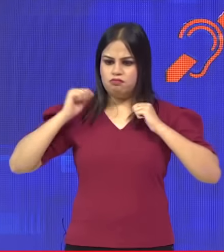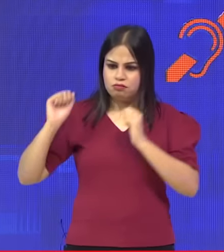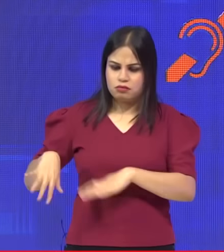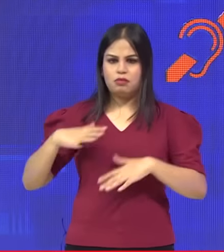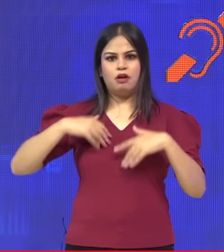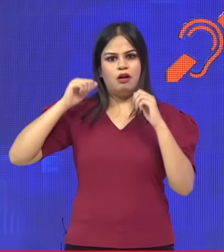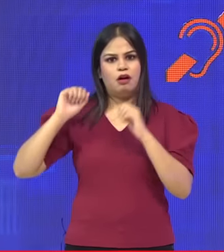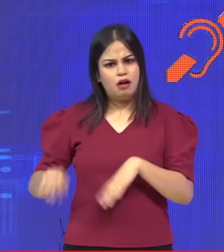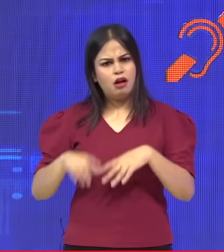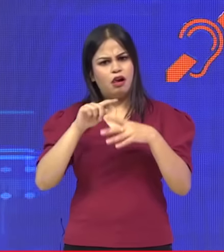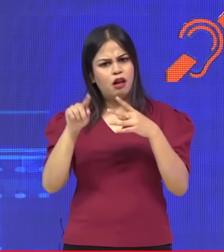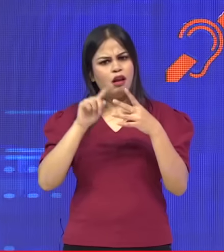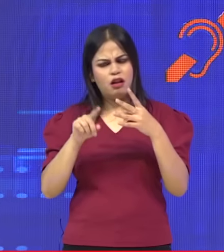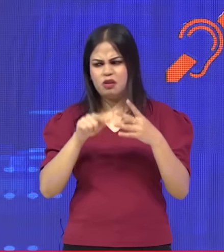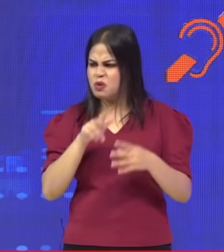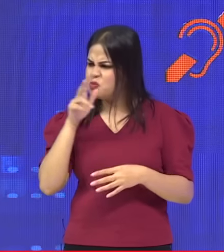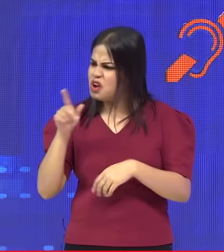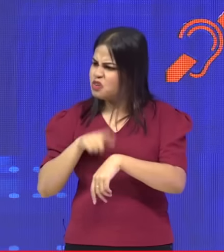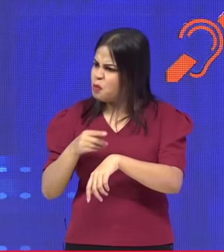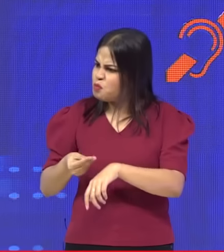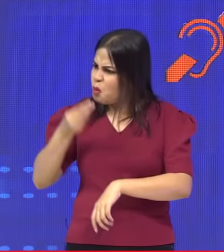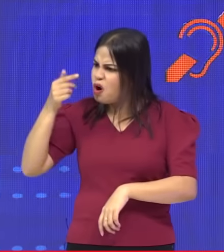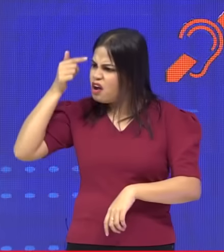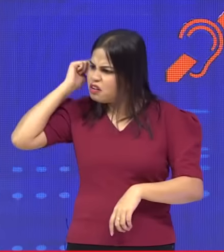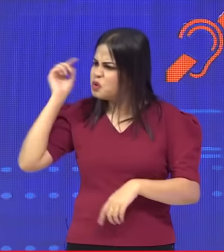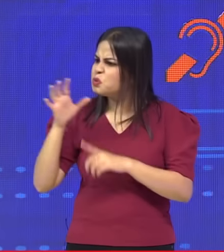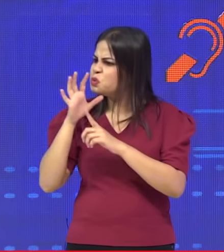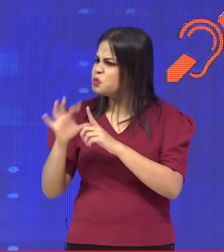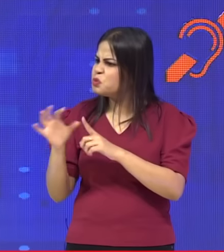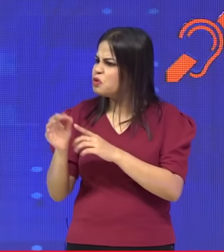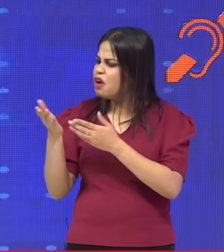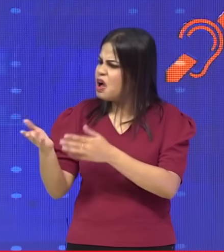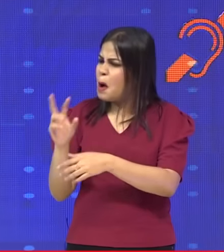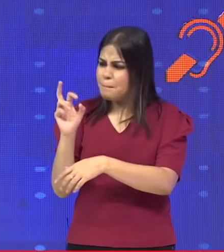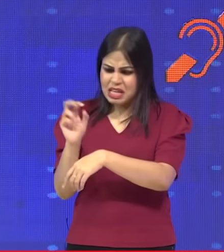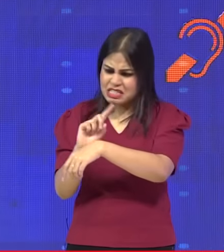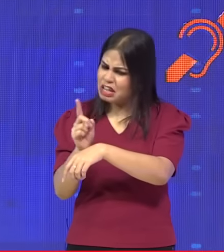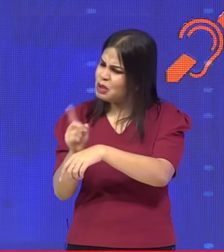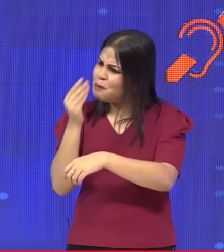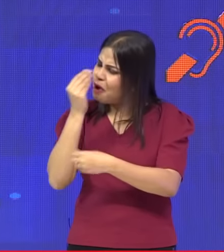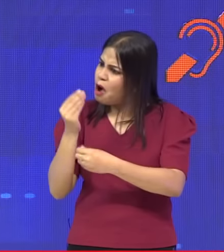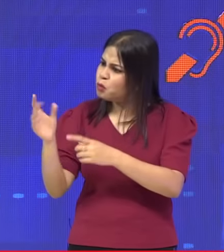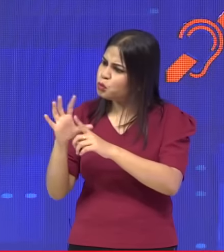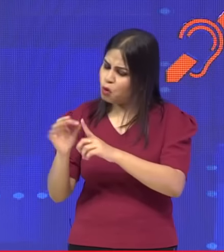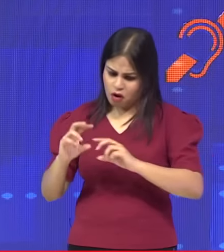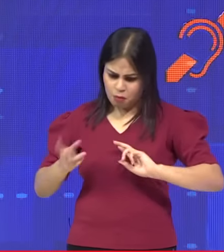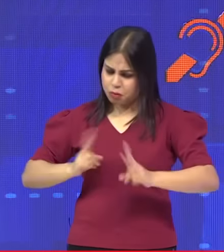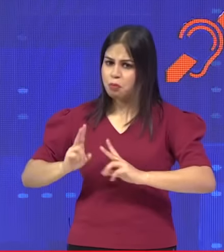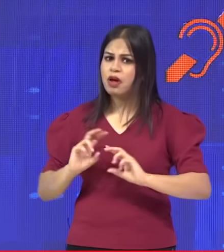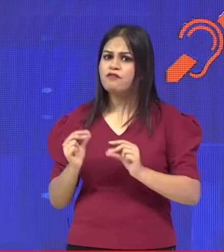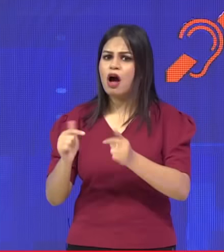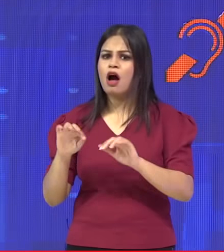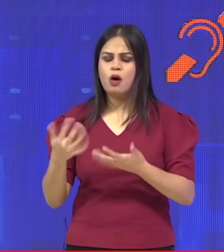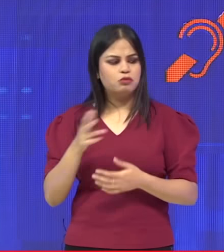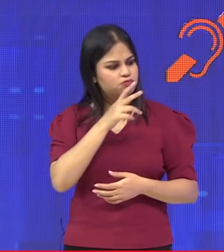मेरी ये सब मैं टाइम लगेगा यार तुमने अपने आप को सिर्फ 20-20 सेकंड दिया है आमिर चले